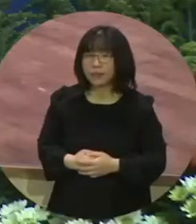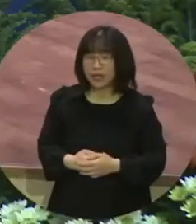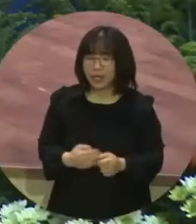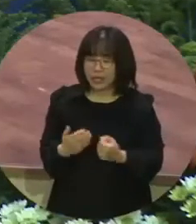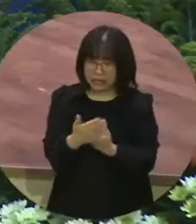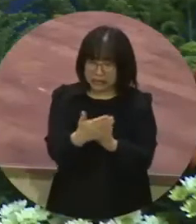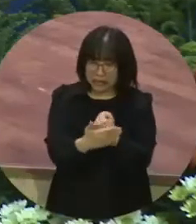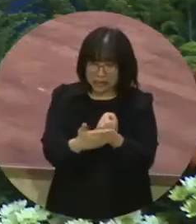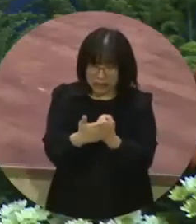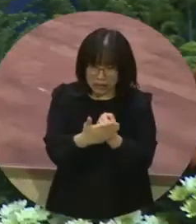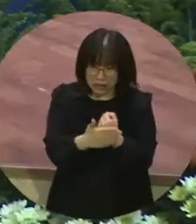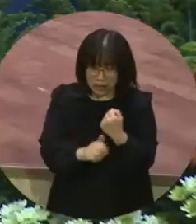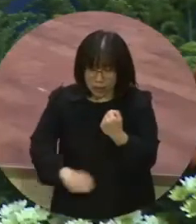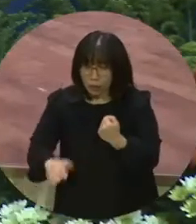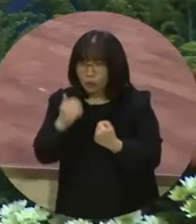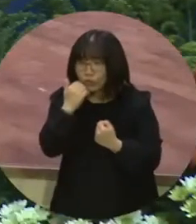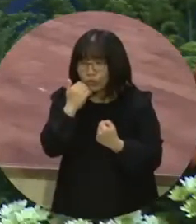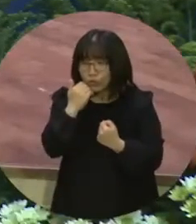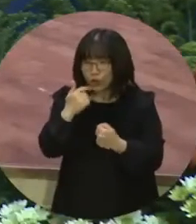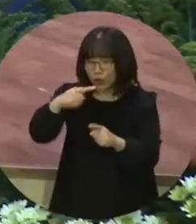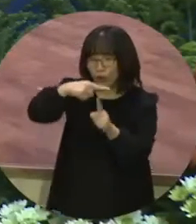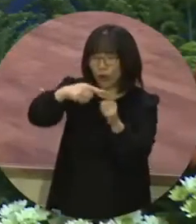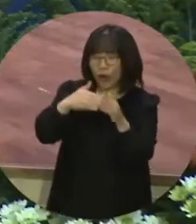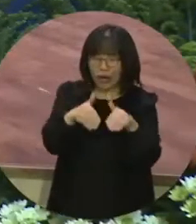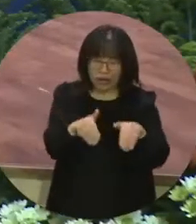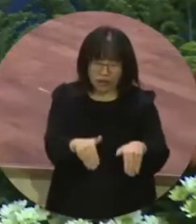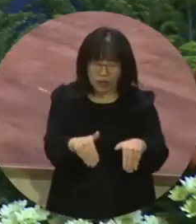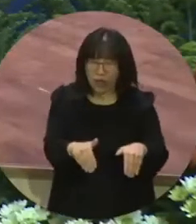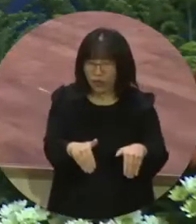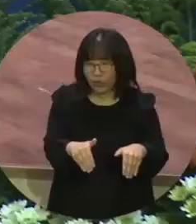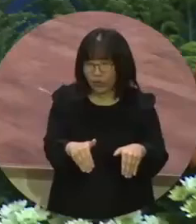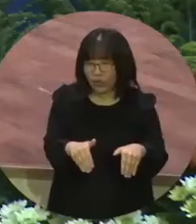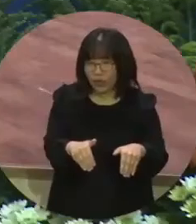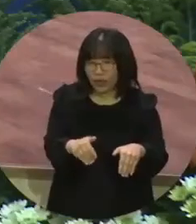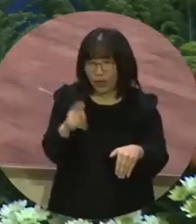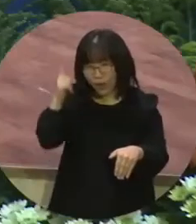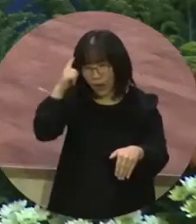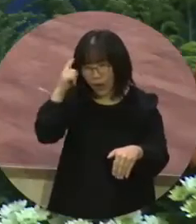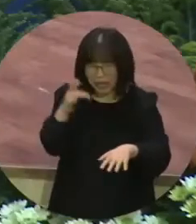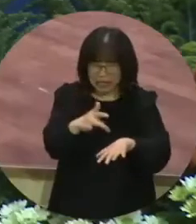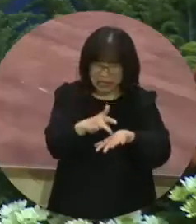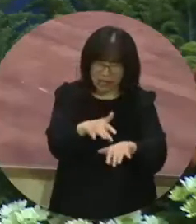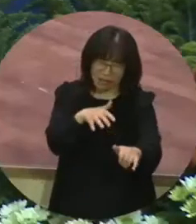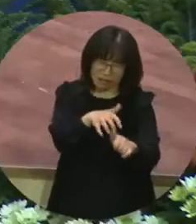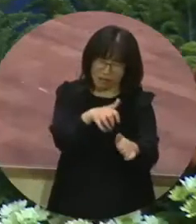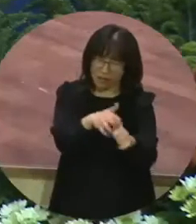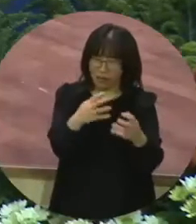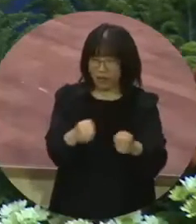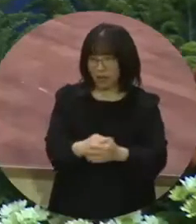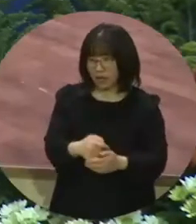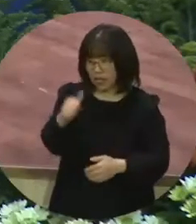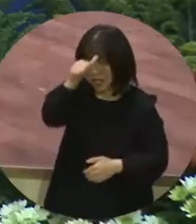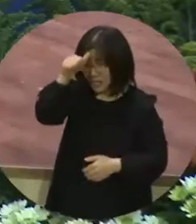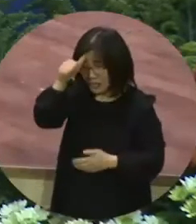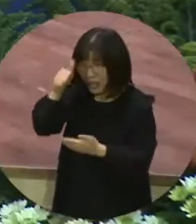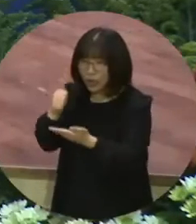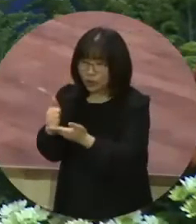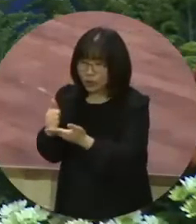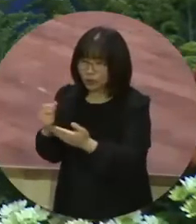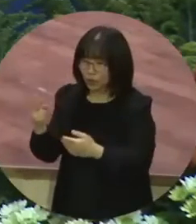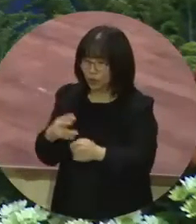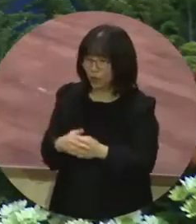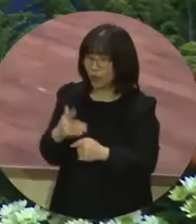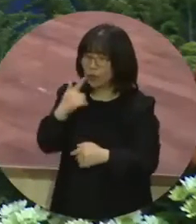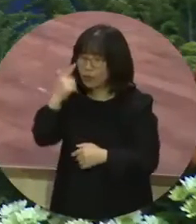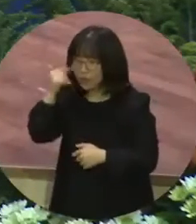받느냐? 교회 직원들. 영향 바로 입히죠. 교육자들, 장로들, 그 다음에 중요한 일들